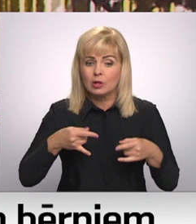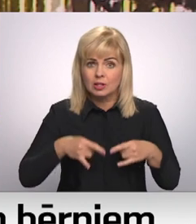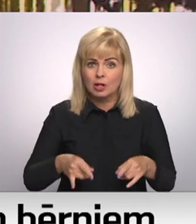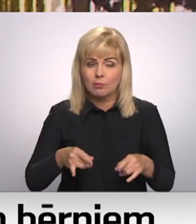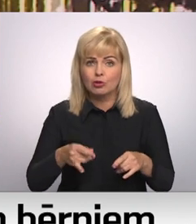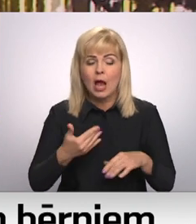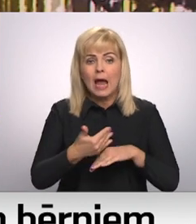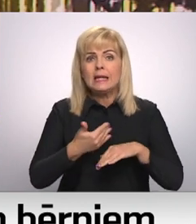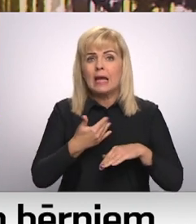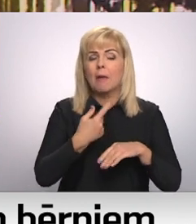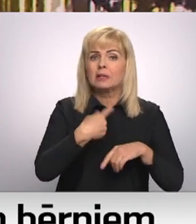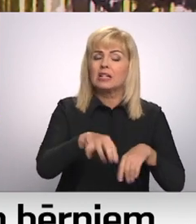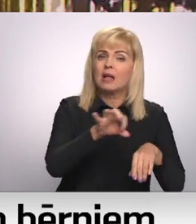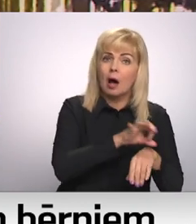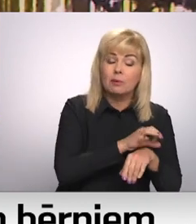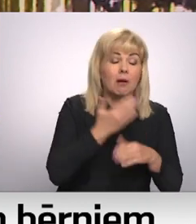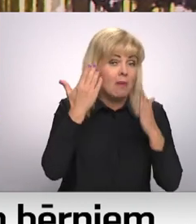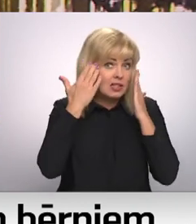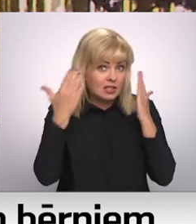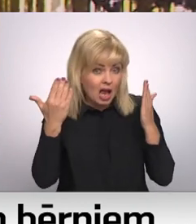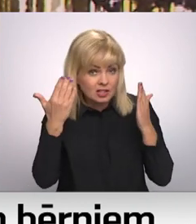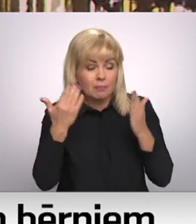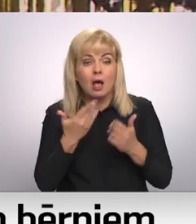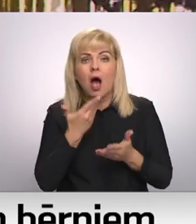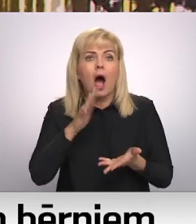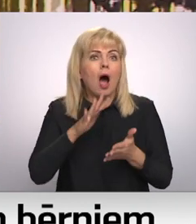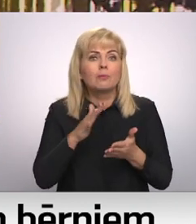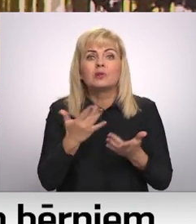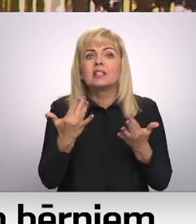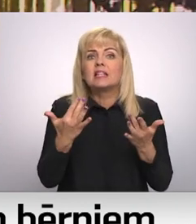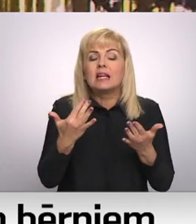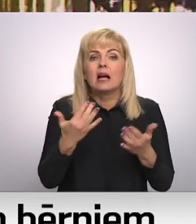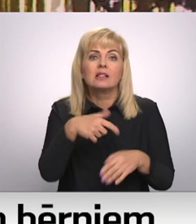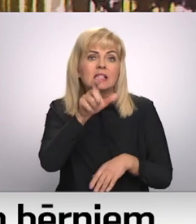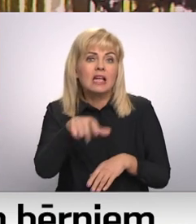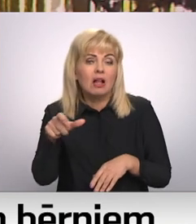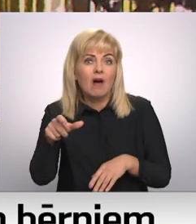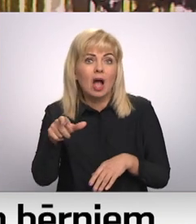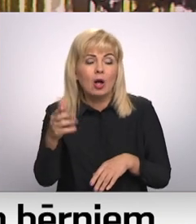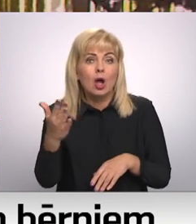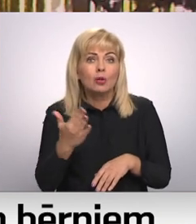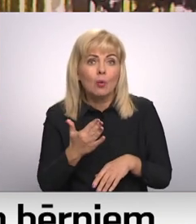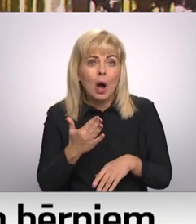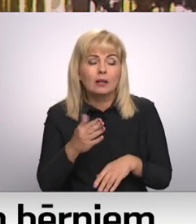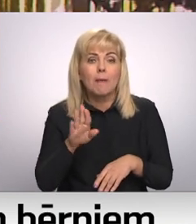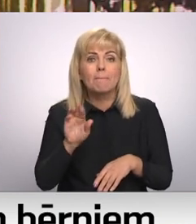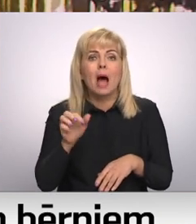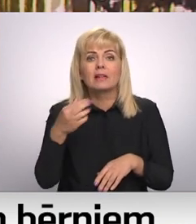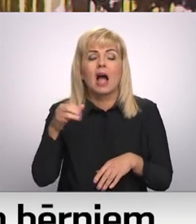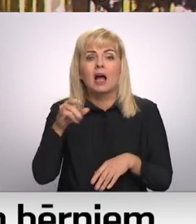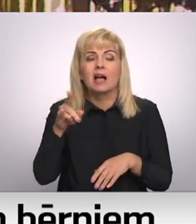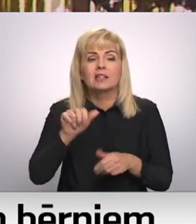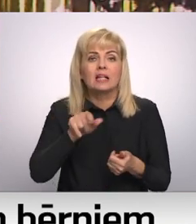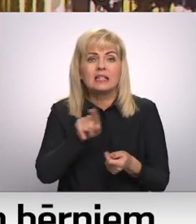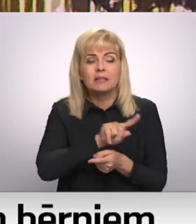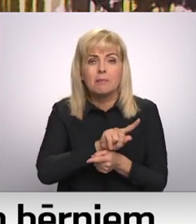iepriekšējās attiecībās, nav zināms. Tāpēc nav pat aptuvenas nojausmas, cik cilvēku no nākamā gada skars izmaiņas ģimenes